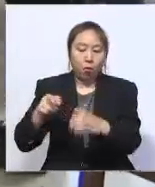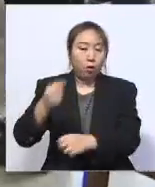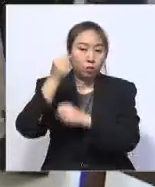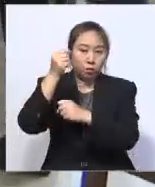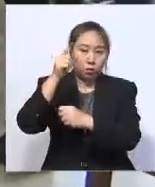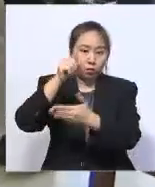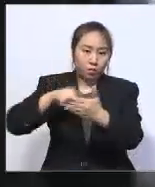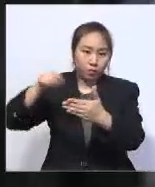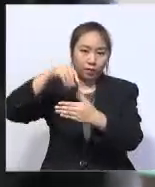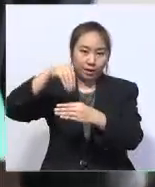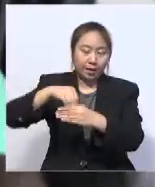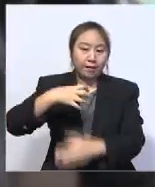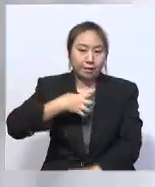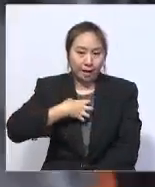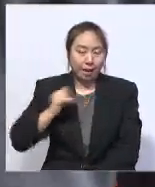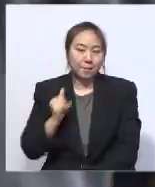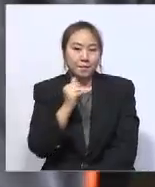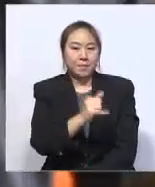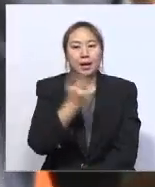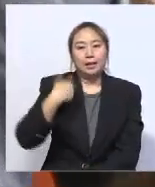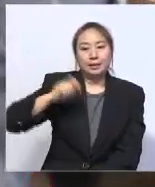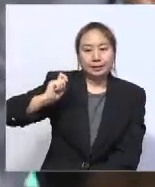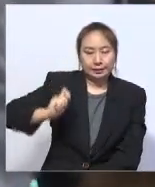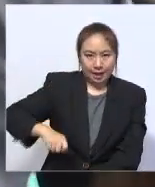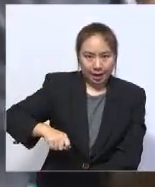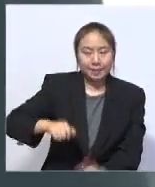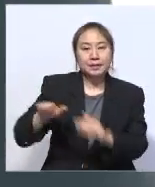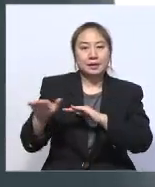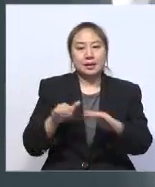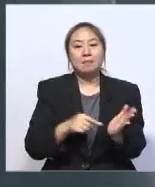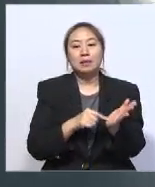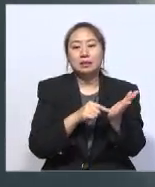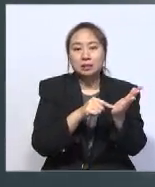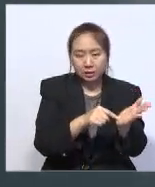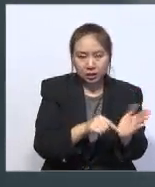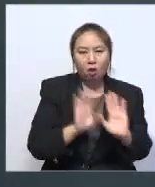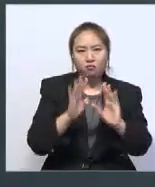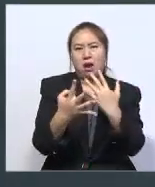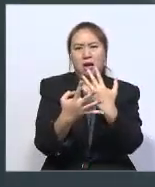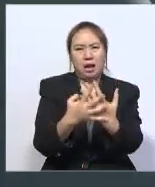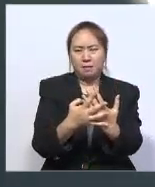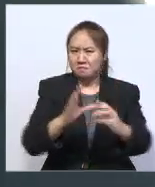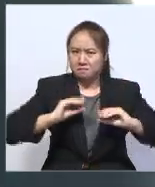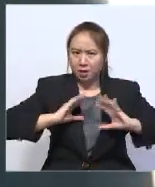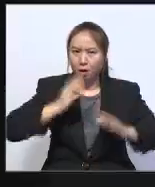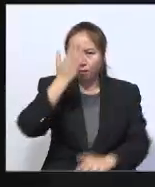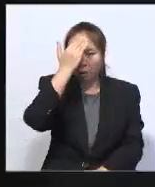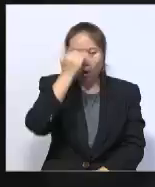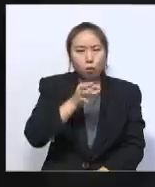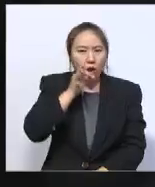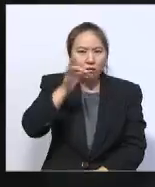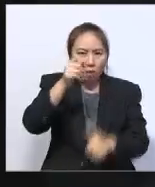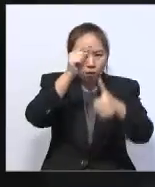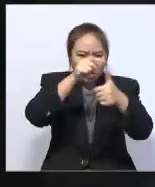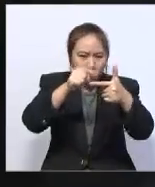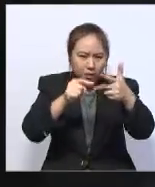มนุมคนอยากเลือกตั้งก็ได้เดินทางมาที่ศาลอาญาด้วยนะคะเพื่อเตรียมยื่นคัดค้านการฝากขังเพราะมองว่าข้อหาที่ถูกกล่าวห